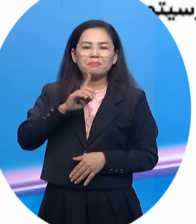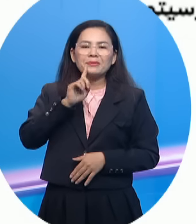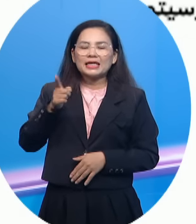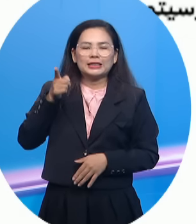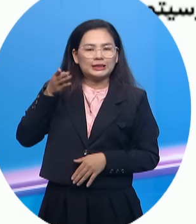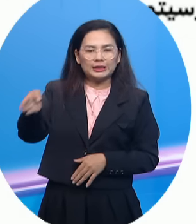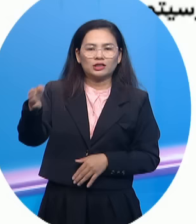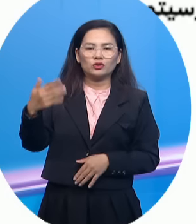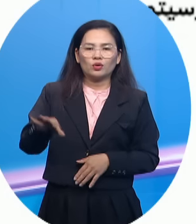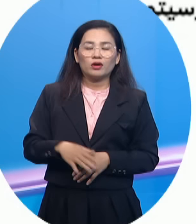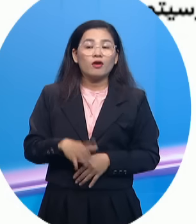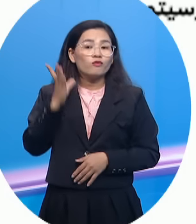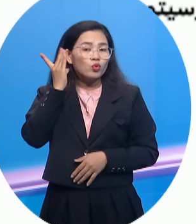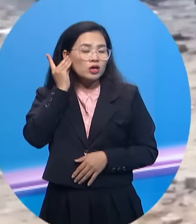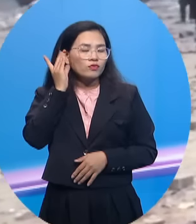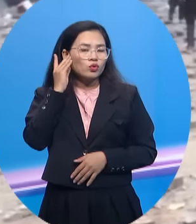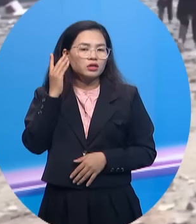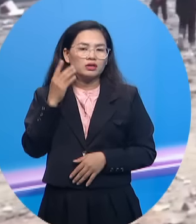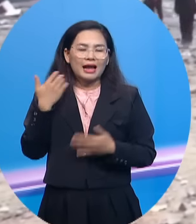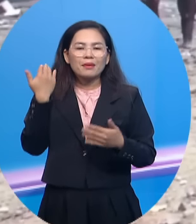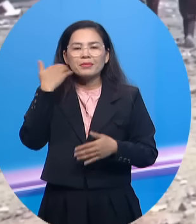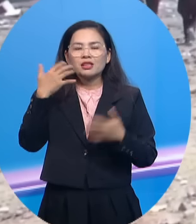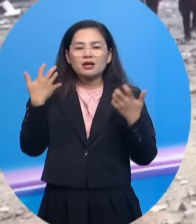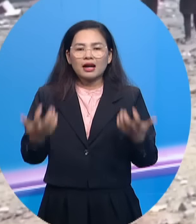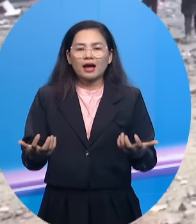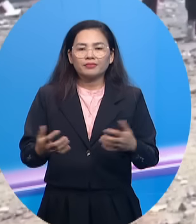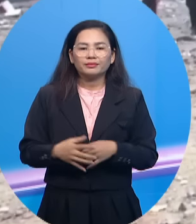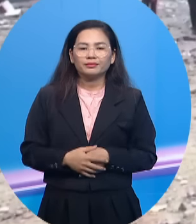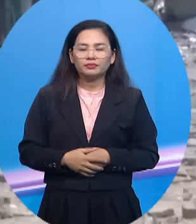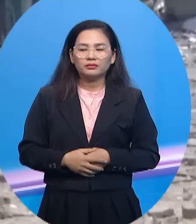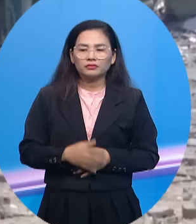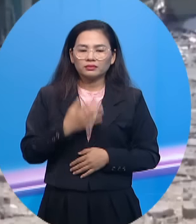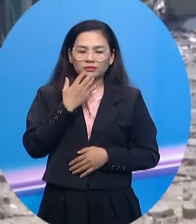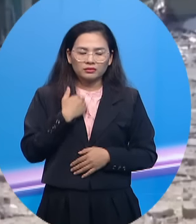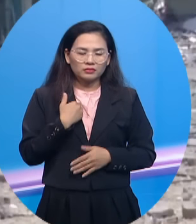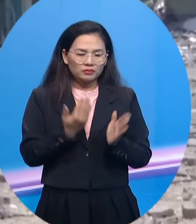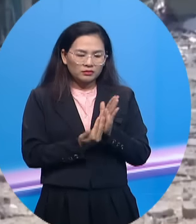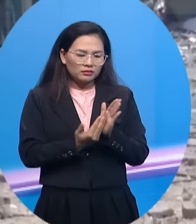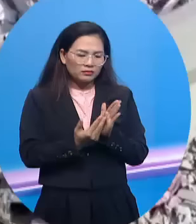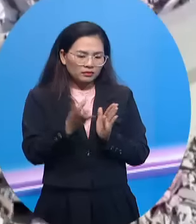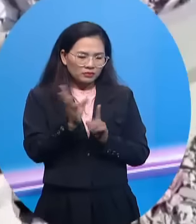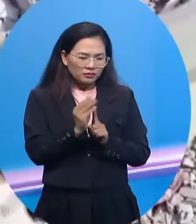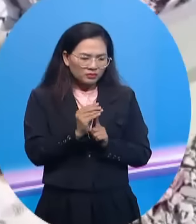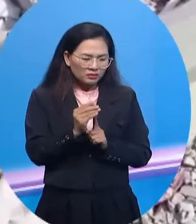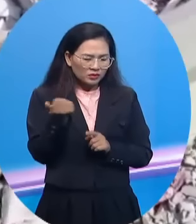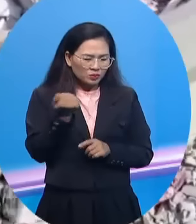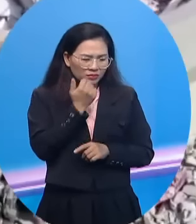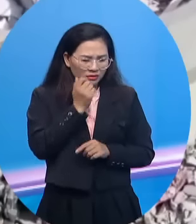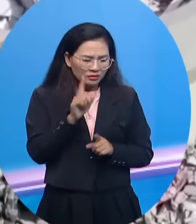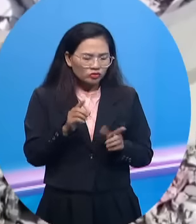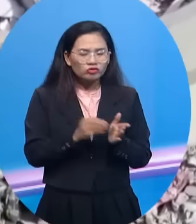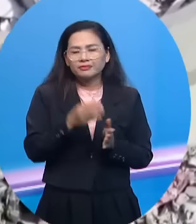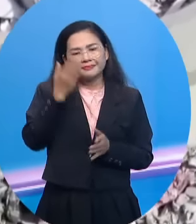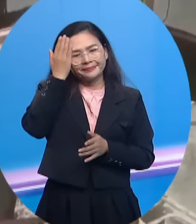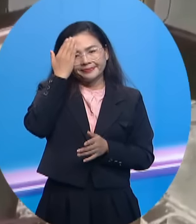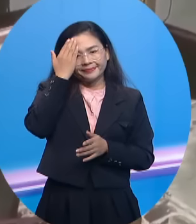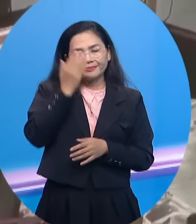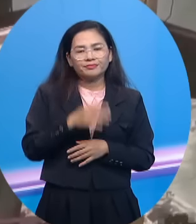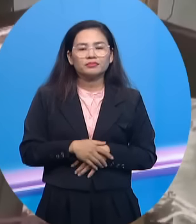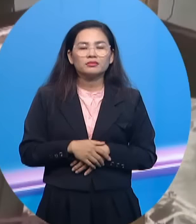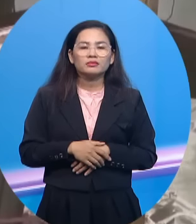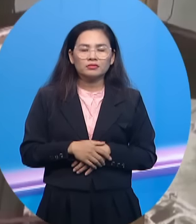tin khác là phụ nữ cũng bị thương nặng. Israel cho biết chưa có báo cáo tình báo nào xác nhận thông tin mà Hamas đưa ra. Lực